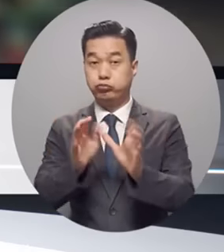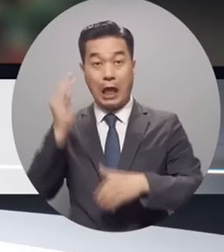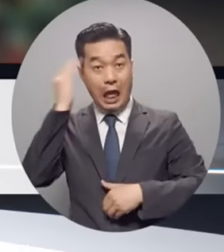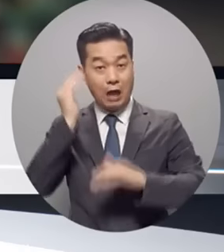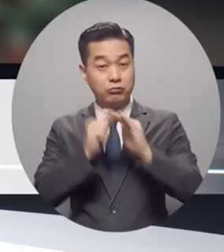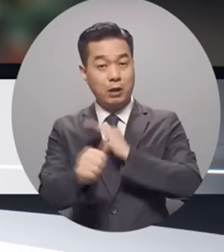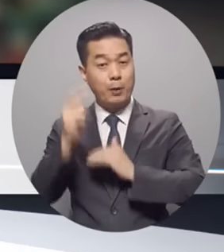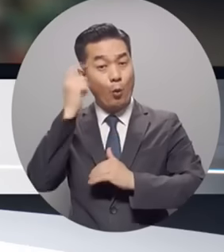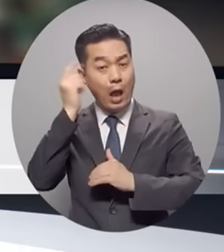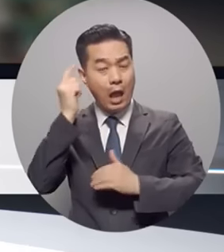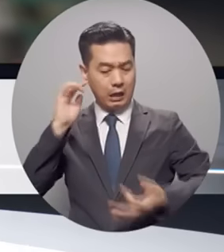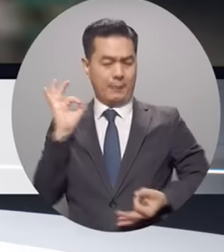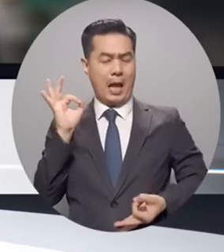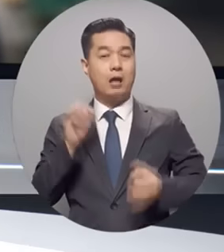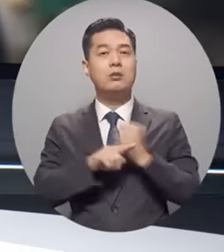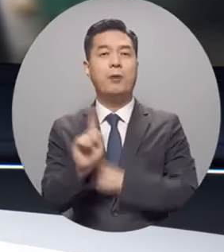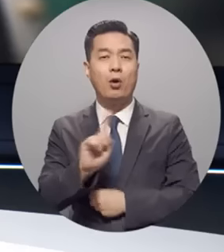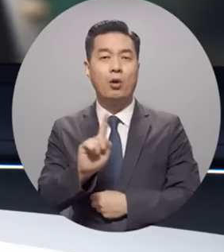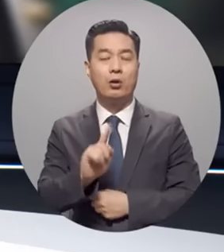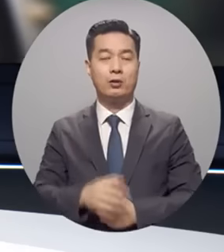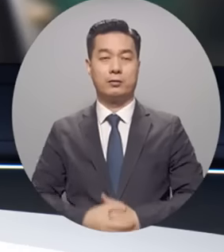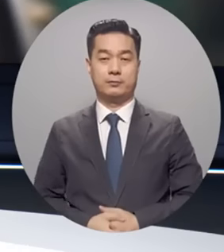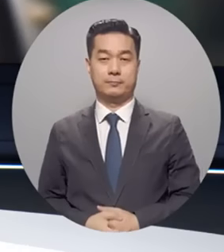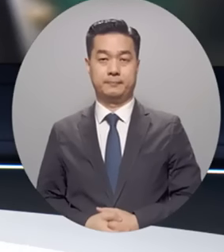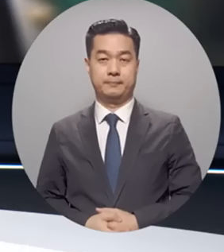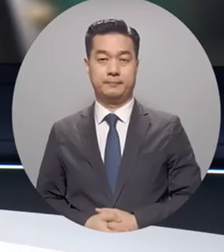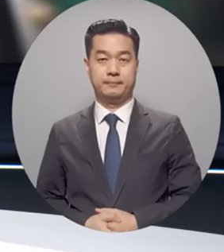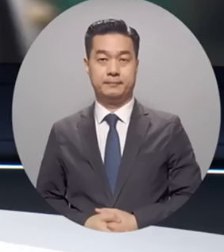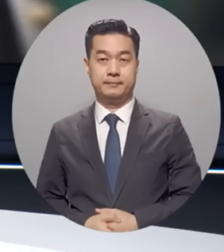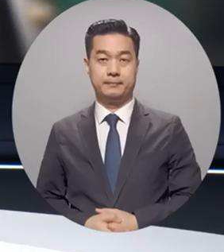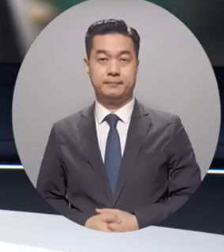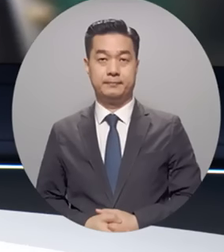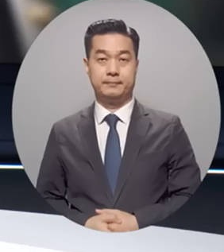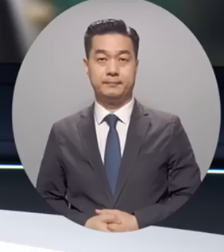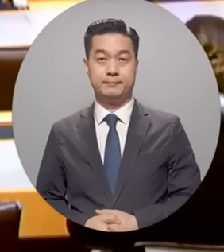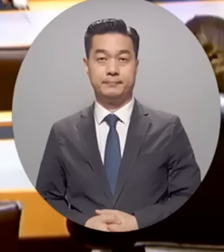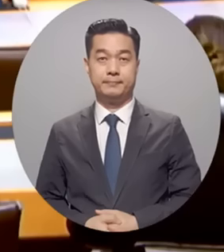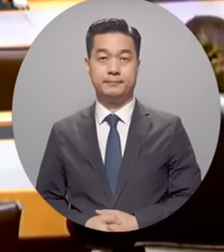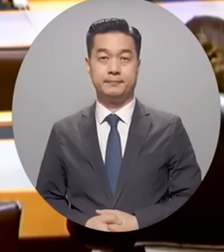있었는지 물어봤습니다. 나세훈 기자가 단독 취재했습니다.